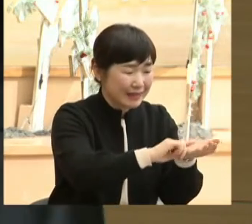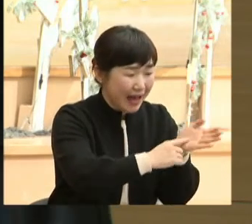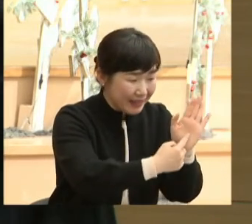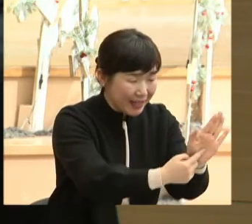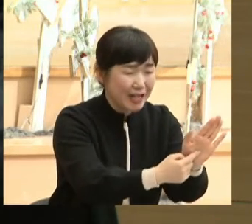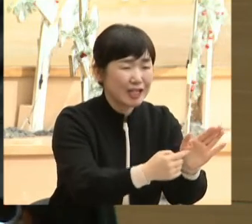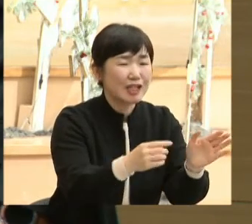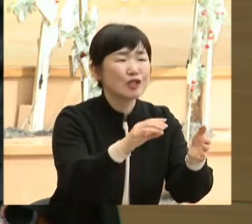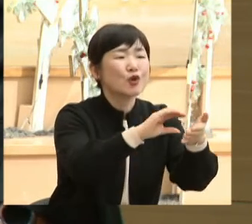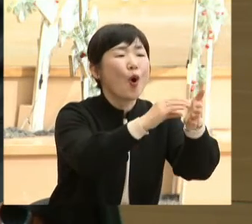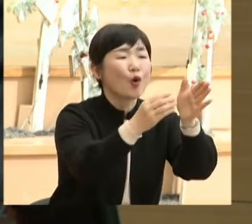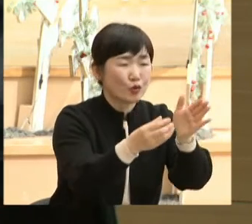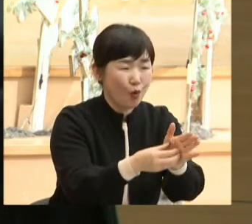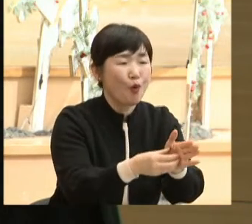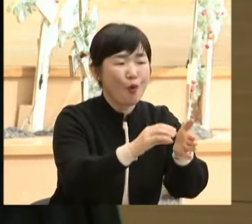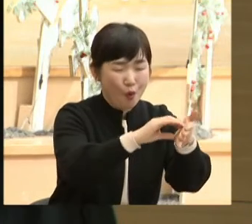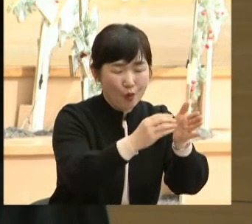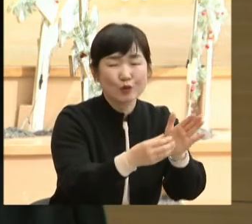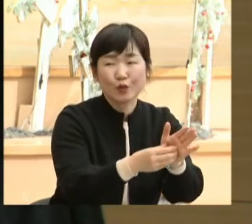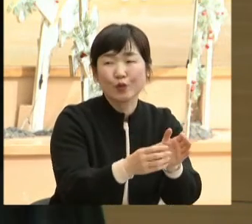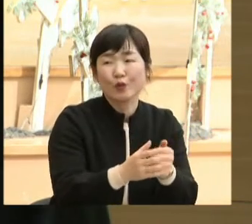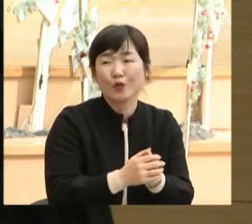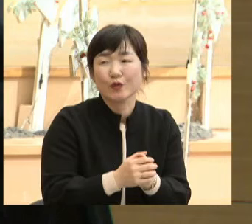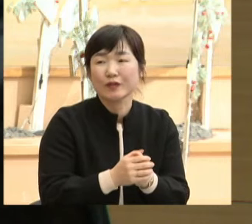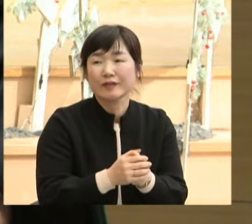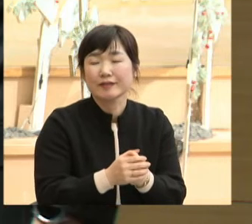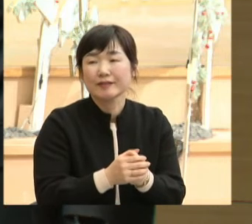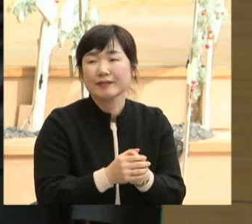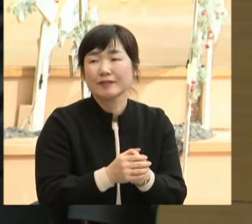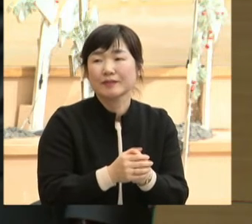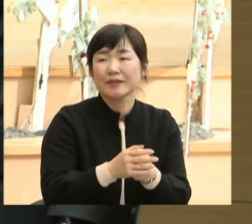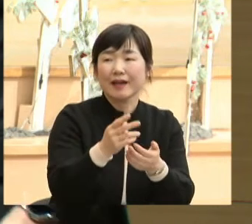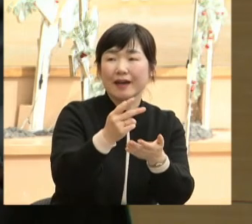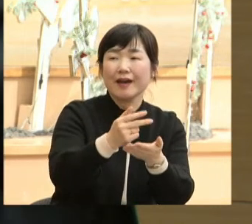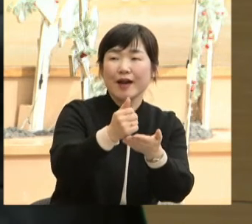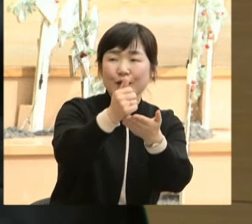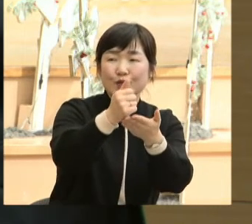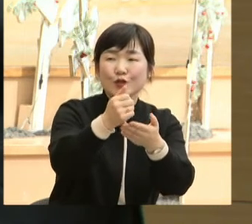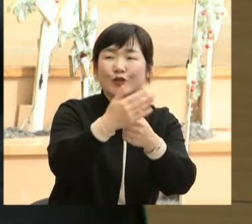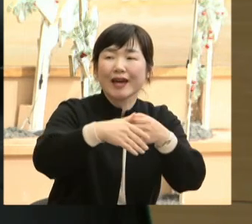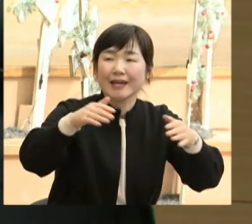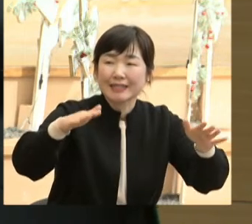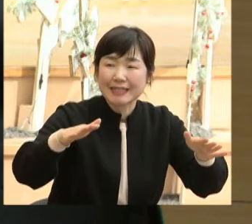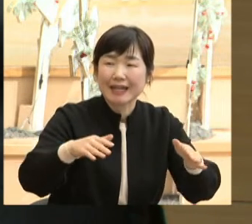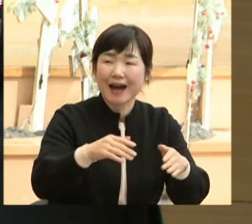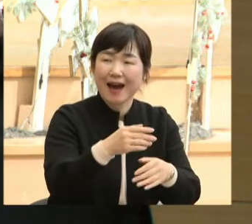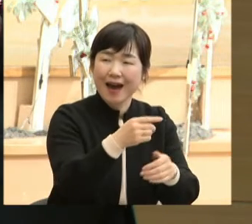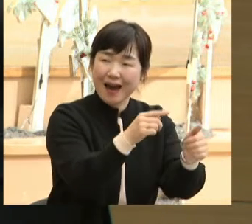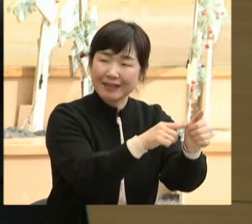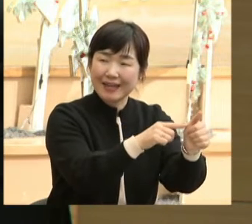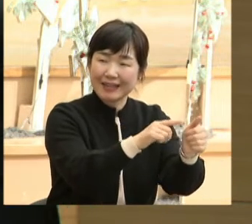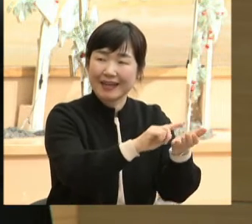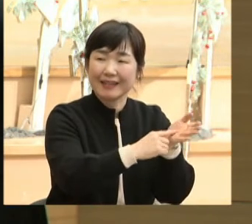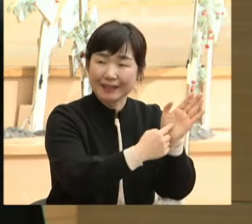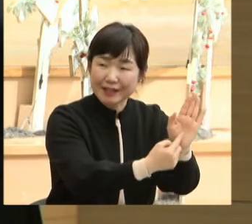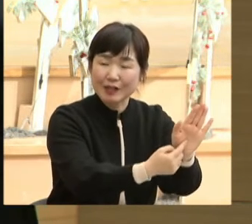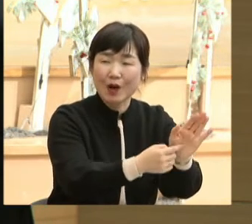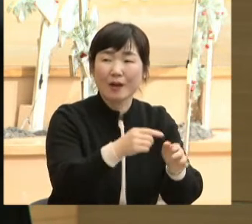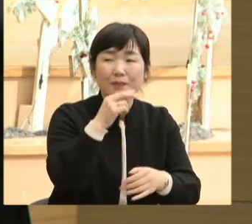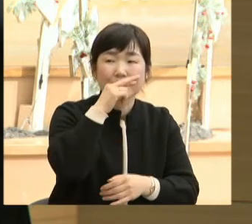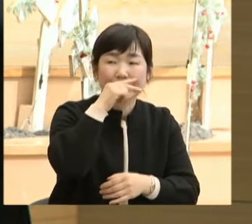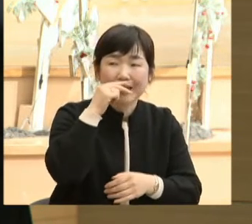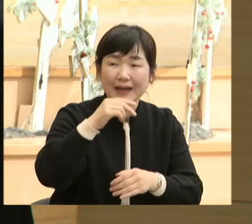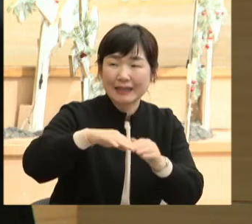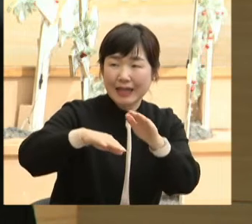정도로 그 정도로 자 보세요 한번 해 볼까요 주의 사자가 시작 주의 사자가 그에게 나타나 향단